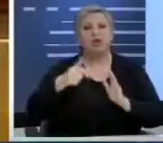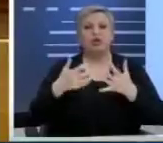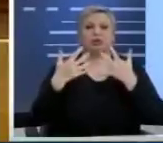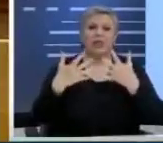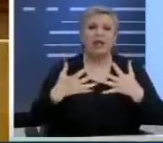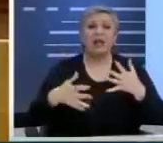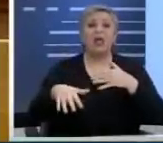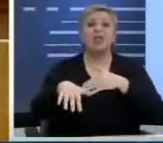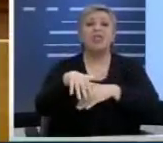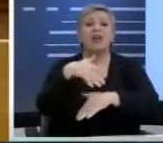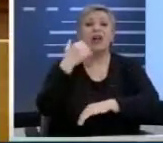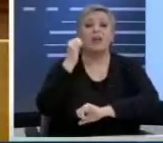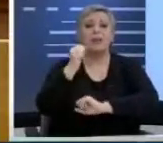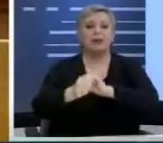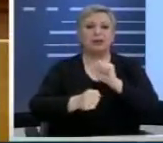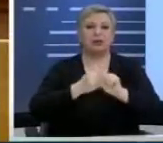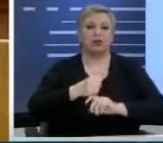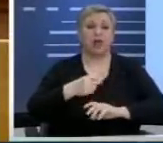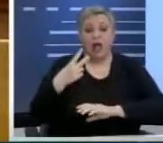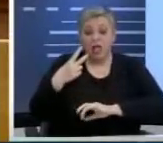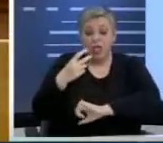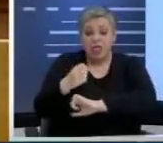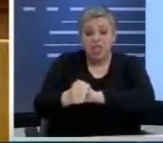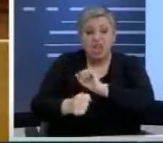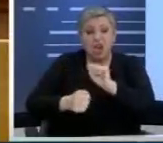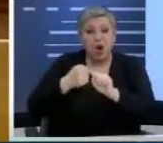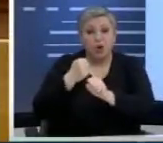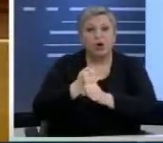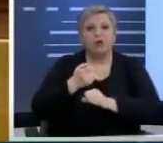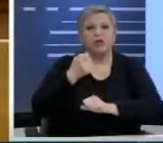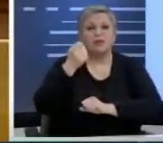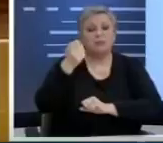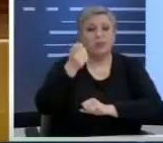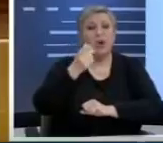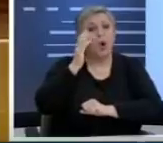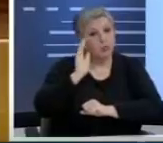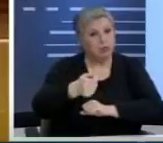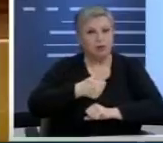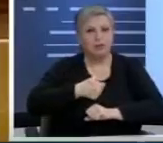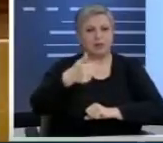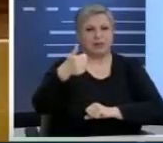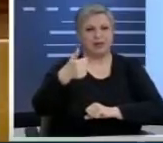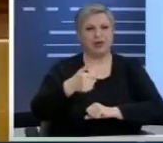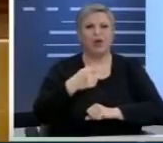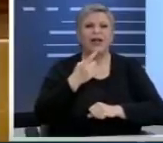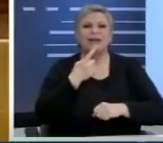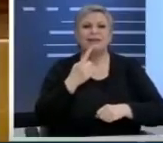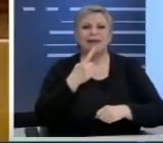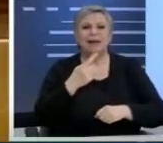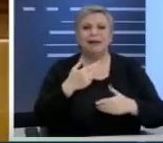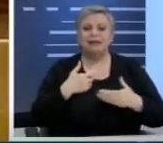χρόνια είναι το χρέος τελείως καλυμμένο όλες οι χρηματοδοτήσεις. Και μας λέτε ότι σας αφήσαμε καμένη η